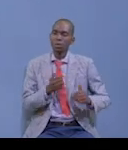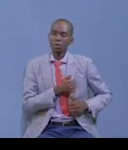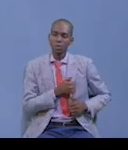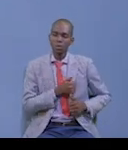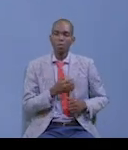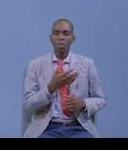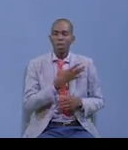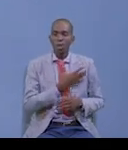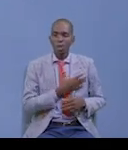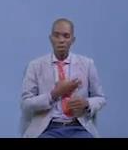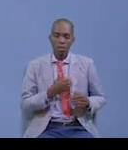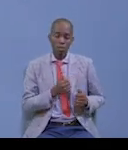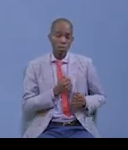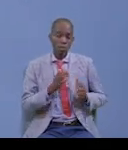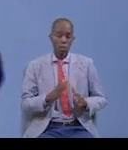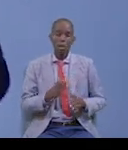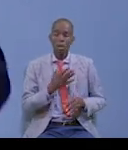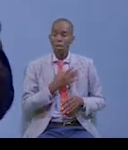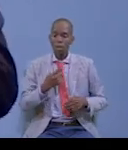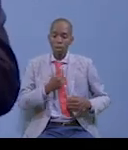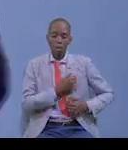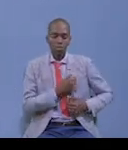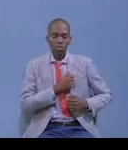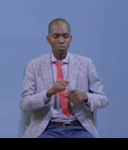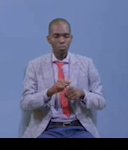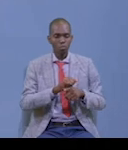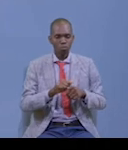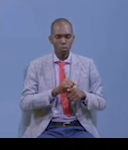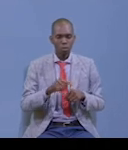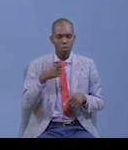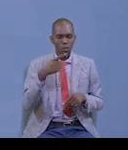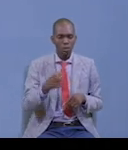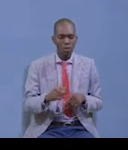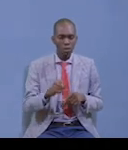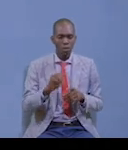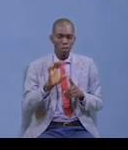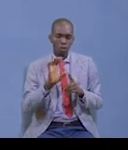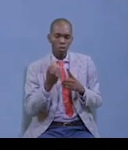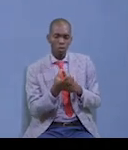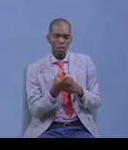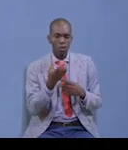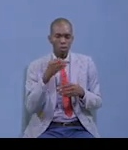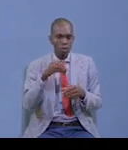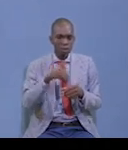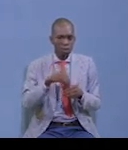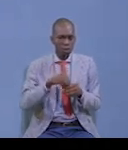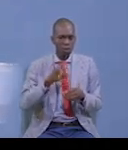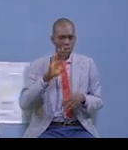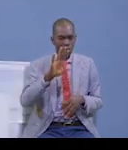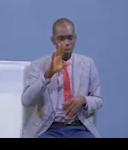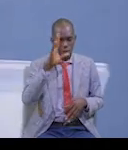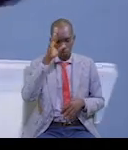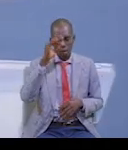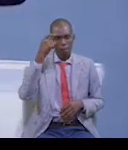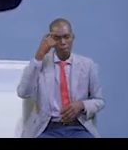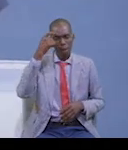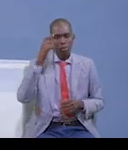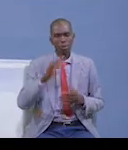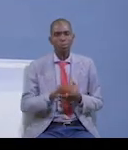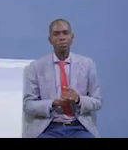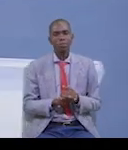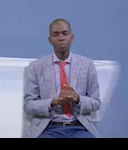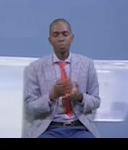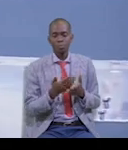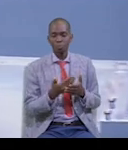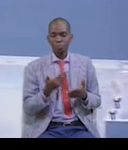him, reconditions his mind. దిమిత్రియా జీవితంలో తన యొక్క జీవిత విధానాన్ని తిరిగి మరలా సరిచేయాలని కోరుతున్న పరిస్థితి. Before getting